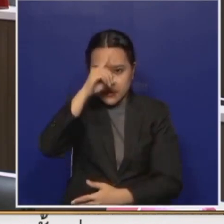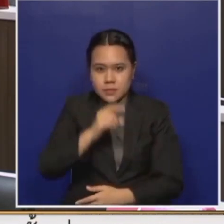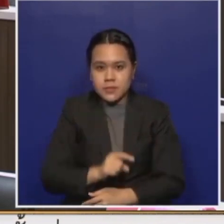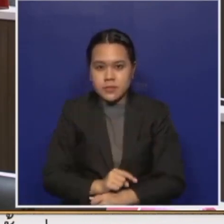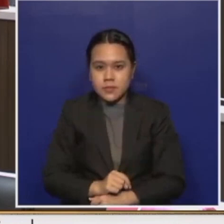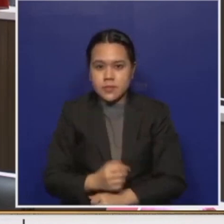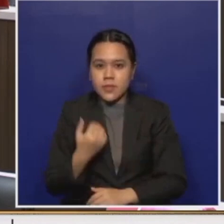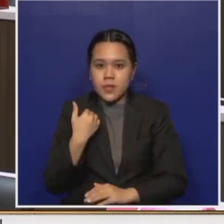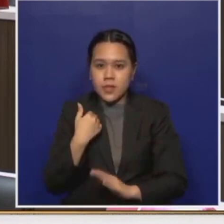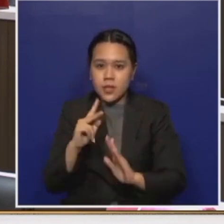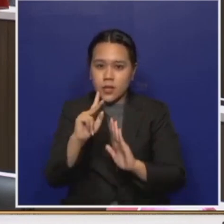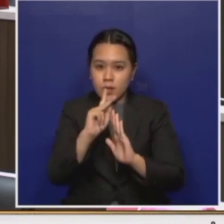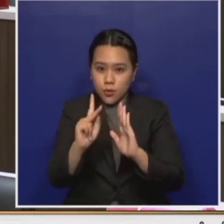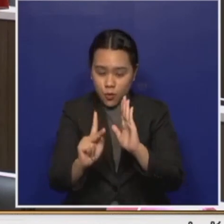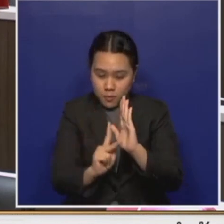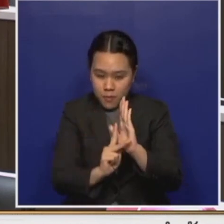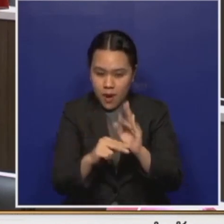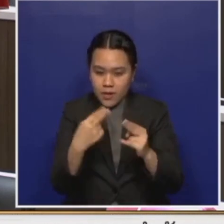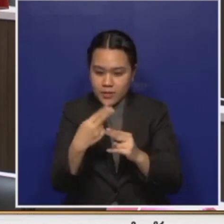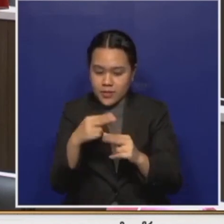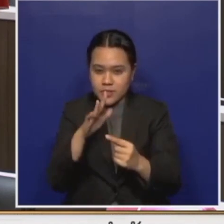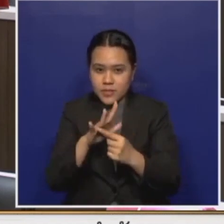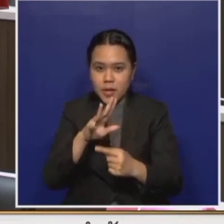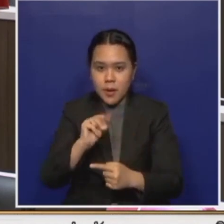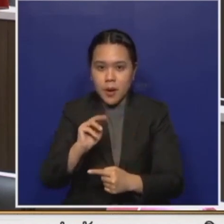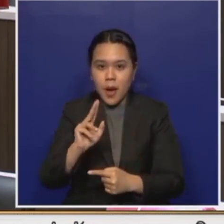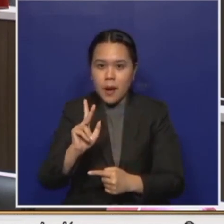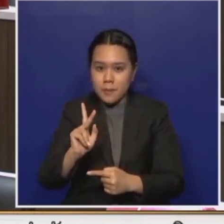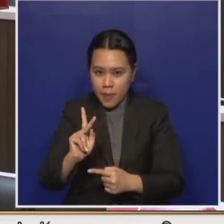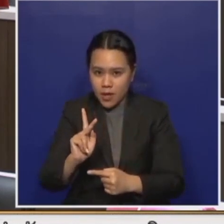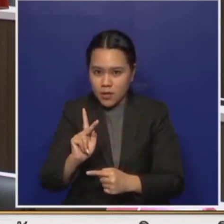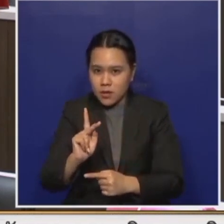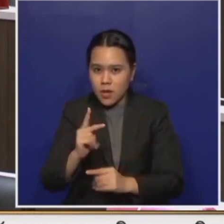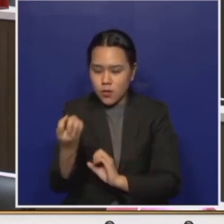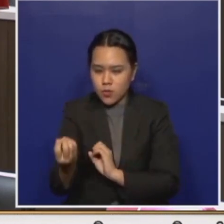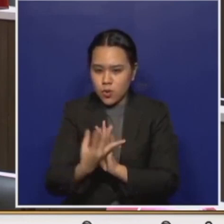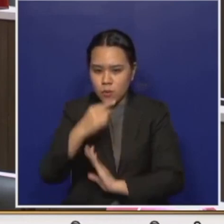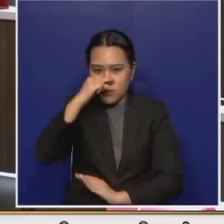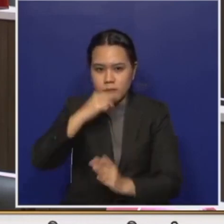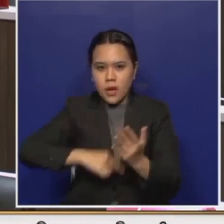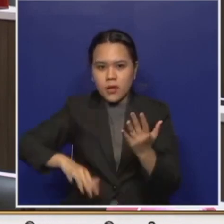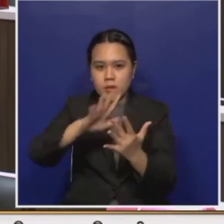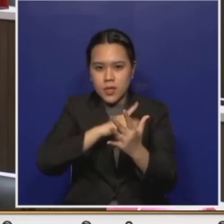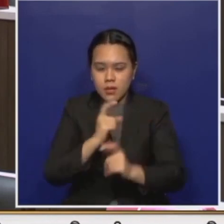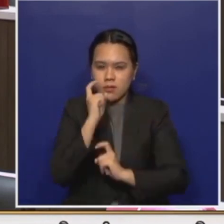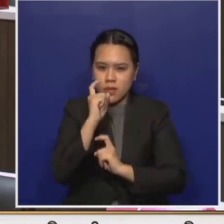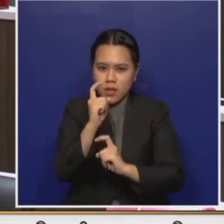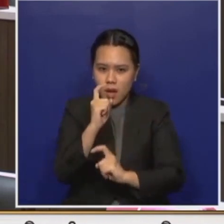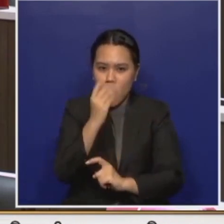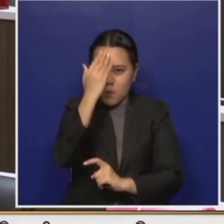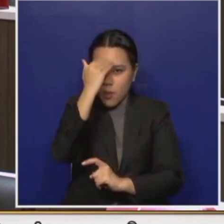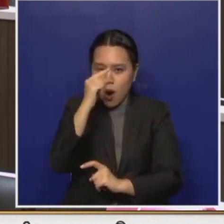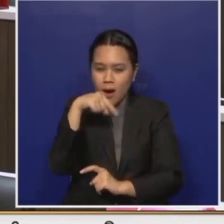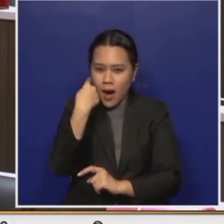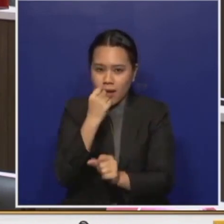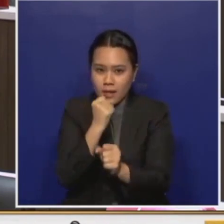กฎหมาย Magnesky ทํานครับอัตรายมากต่อประเทศไยเขาใช้สำหรบผู้ละเมอรสิทธิมนุชนถ